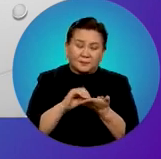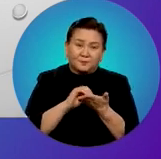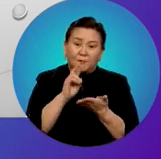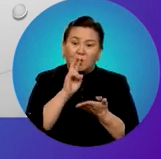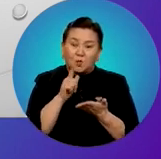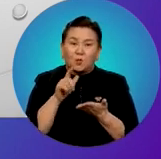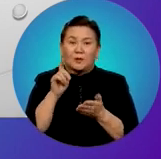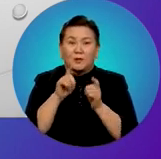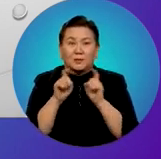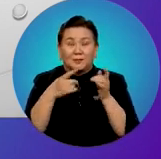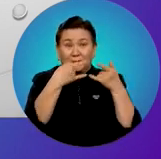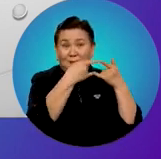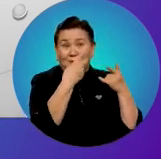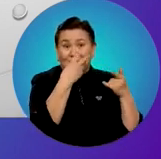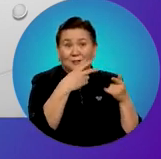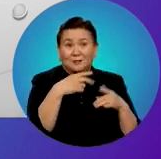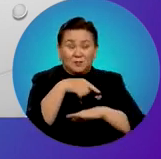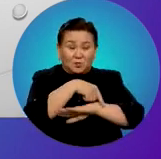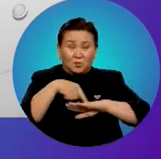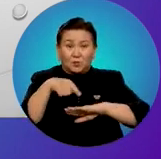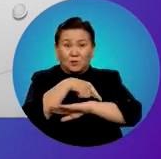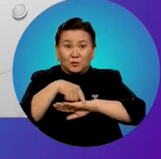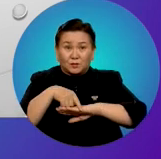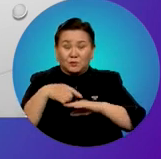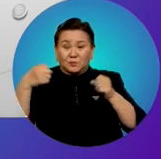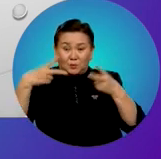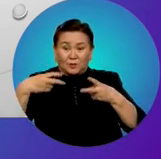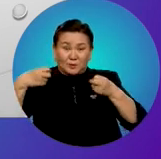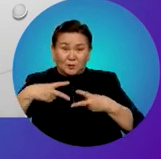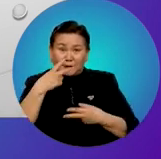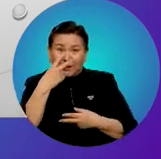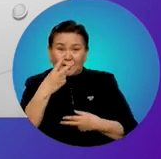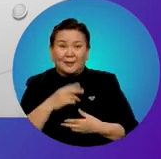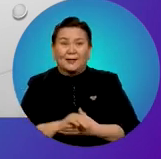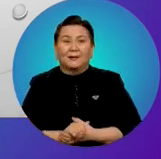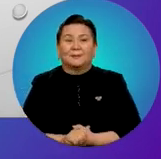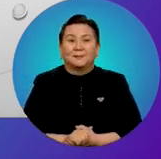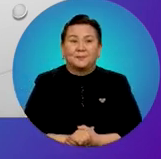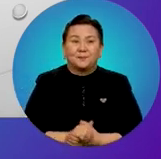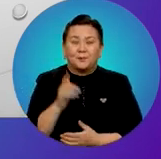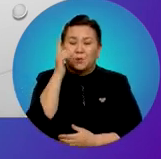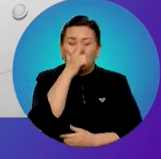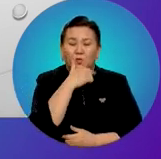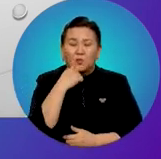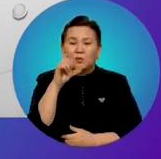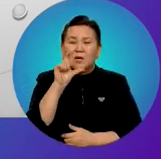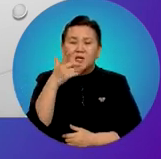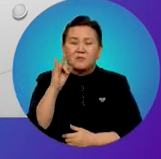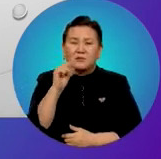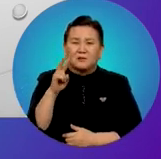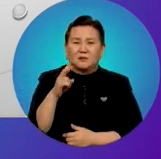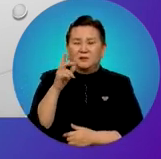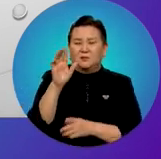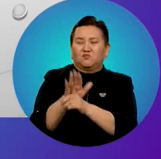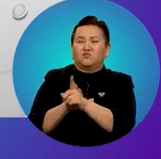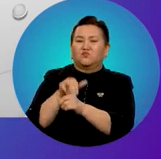хэллэгээ дэлгэцэн дээр харагдаж байгаа доогуурн зурсан үгтэй тулгай тараараа хөөхтүүдээ. За хөөрхи, эвэ, чаваас зайлвал хэлдэг